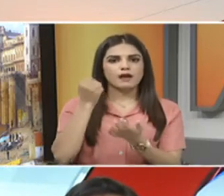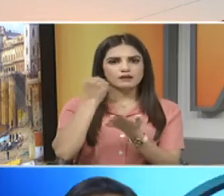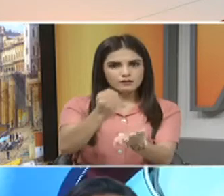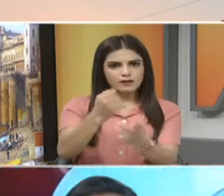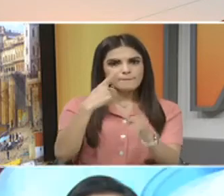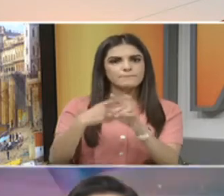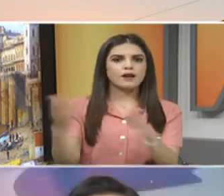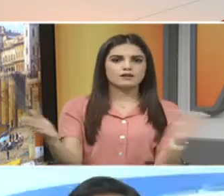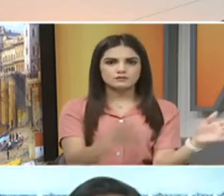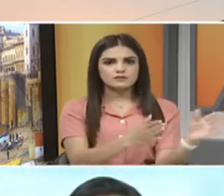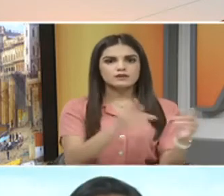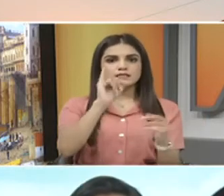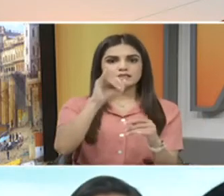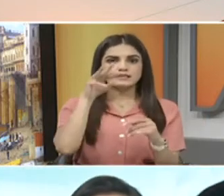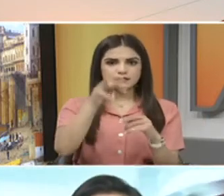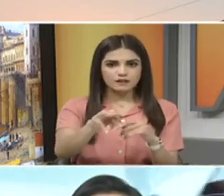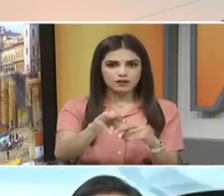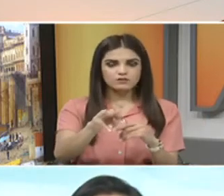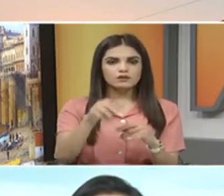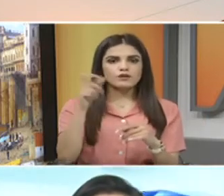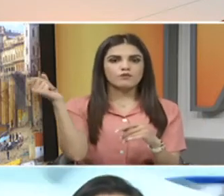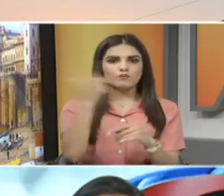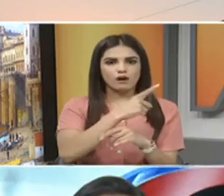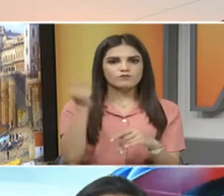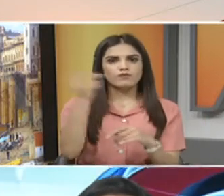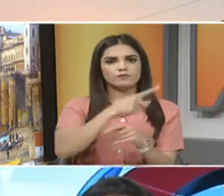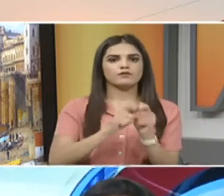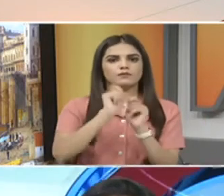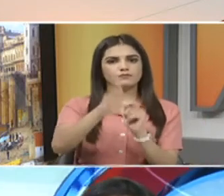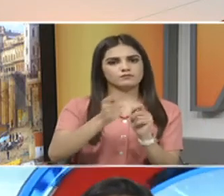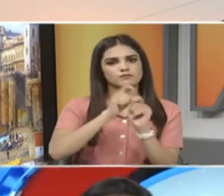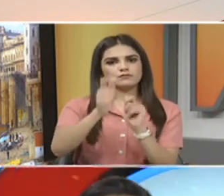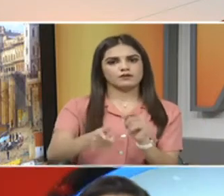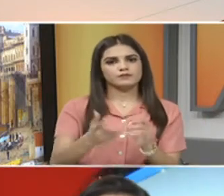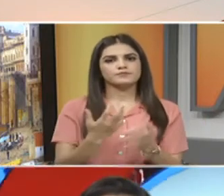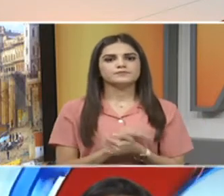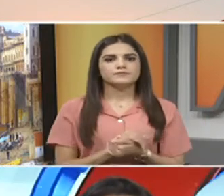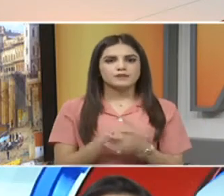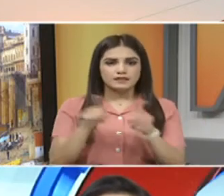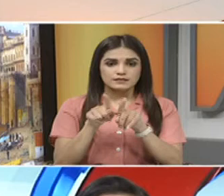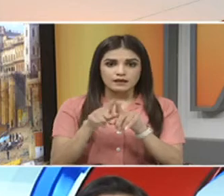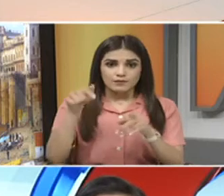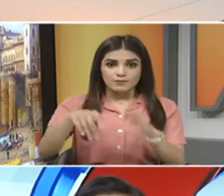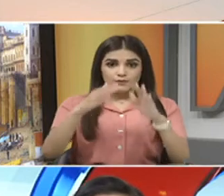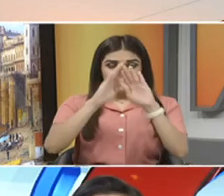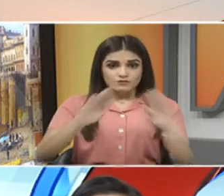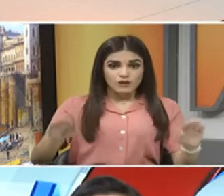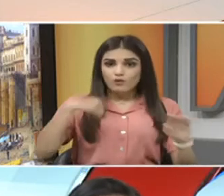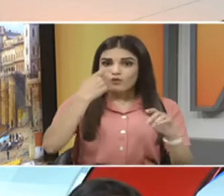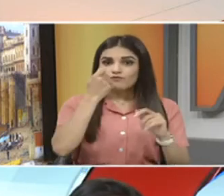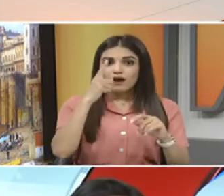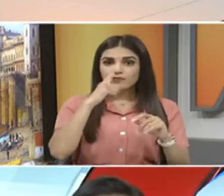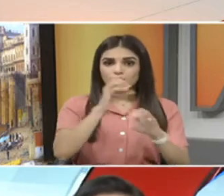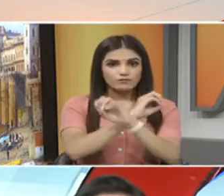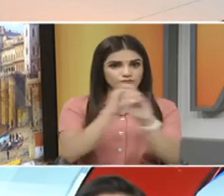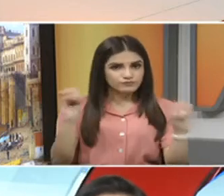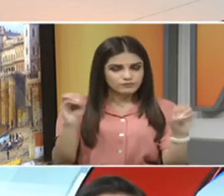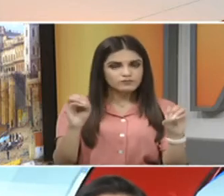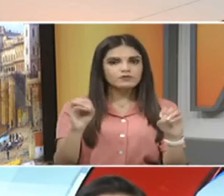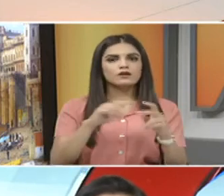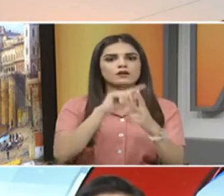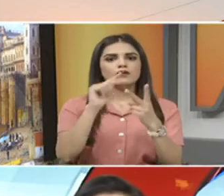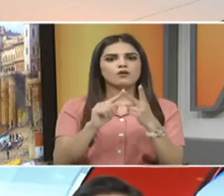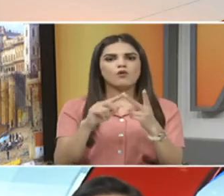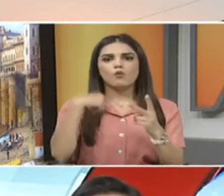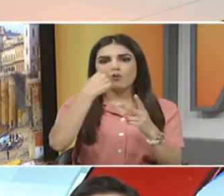के अलावा मिलेगी 6,000 रुपये की वार्षिक प्रोत्साहन राशि। ऐसे बाल श्रमिक बच्चे जिनके माता पिता नहीं